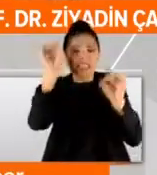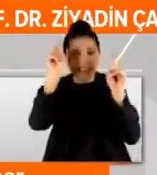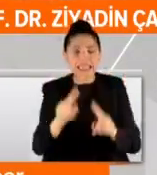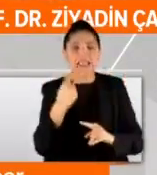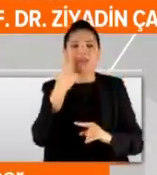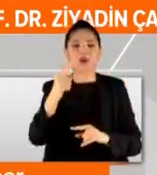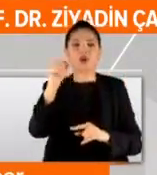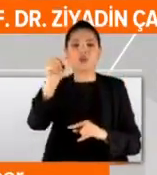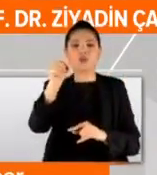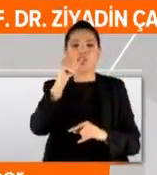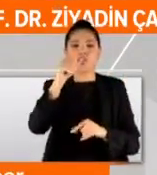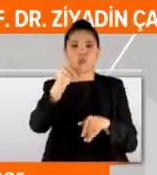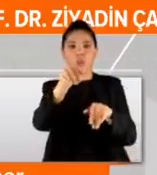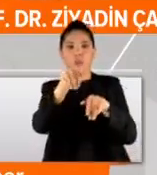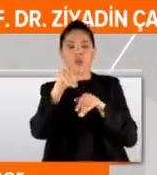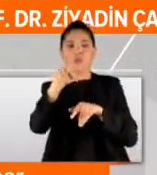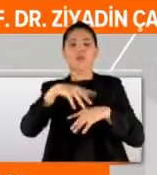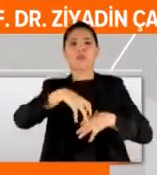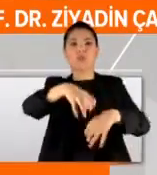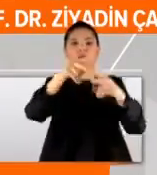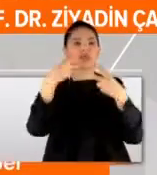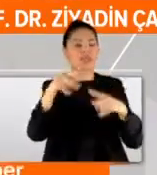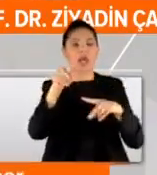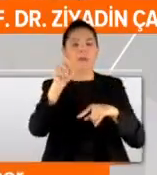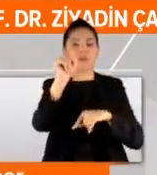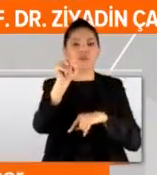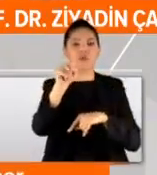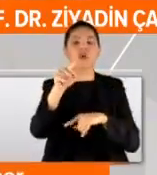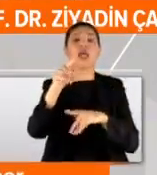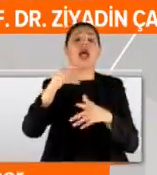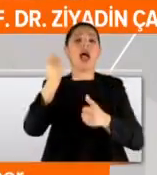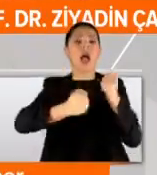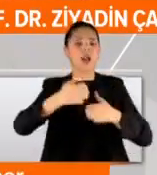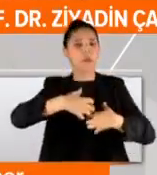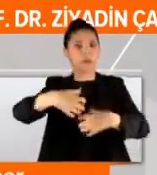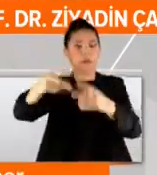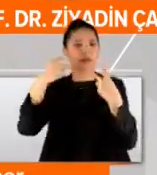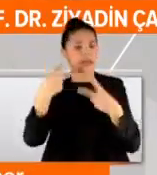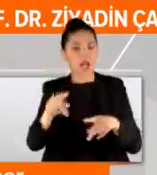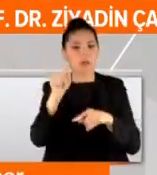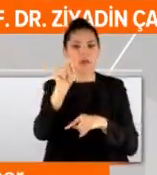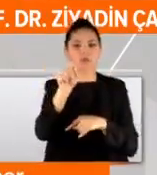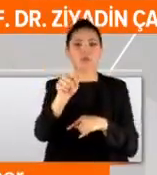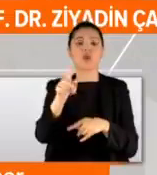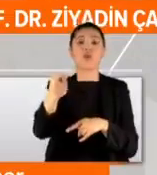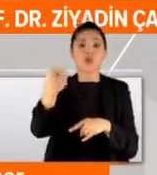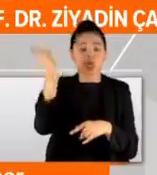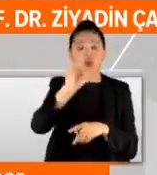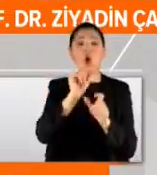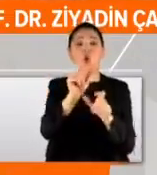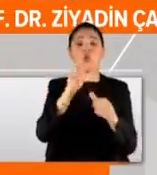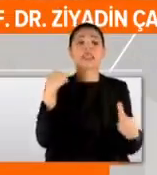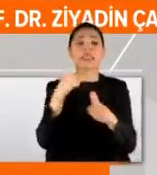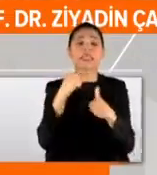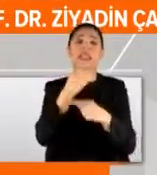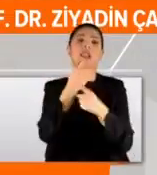bileğine kadar gelebilen bir su alıp götürebiliyor bir insanı. Dolayısıyla arabaları sürükleyebiliyor. Bundan sonra bu uyarıyı da sık sık yapmak